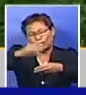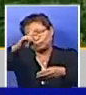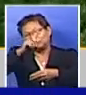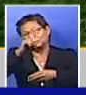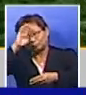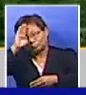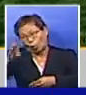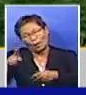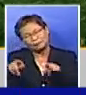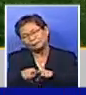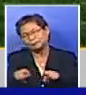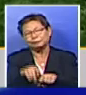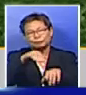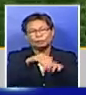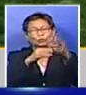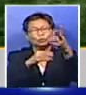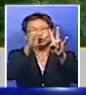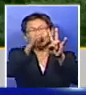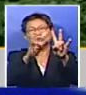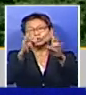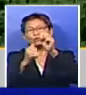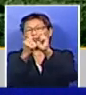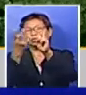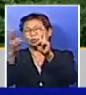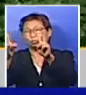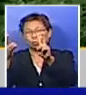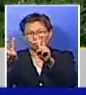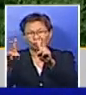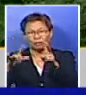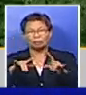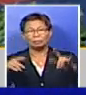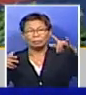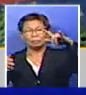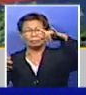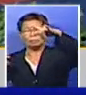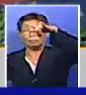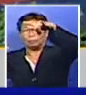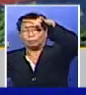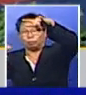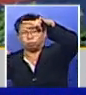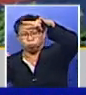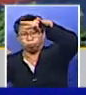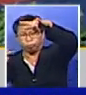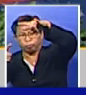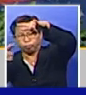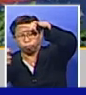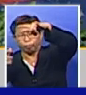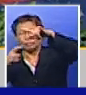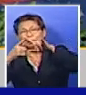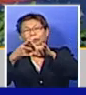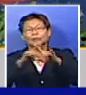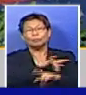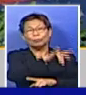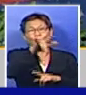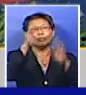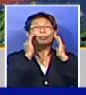pendakwaan. Pada 17 Julai 2017, pesawat MH17 yang dalam penerbangan dari Amsterdam ke